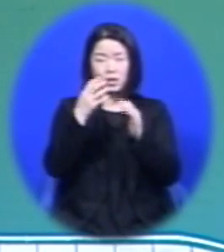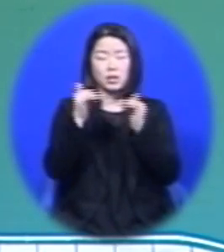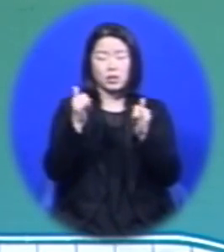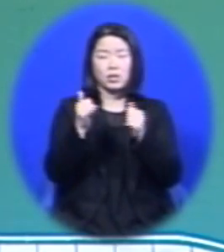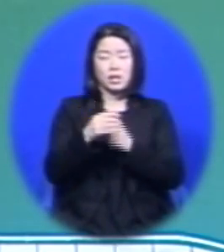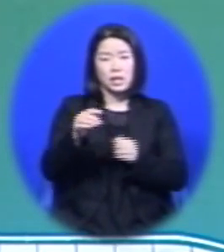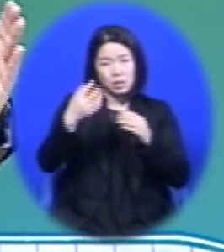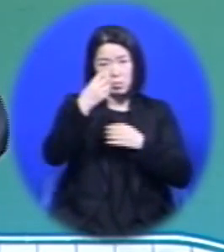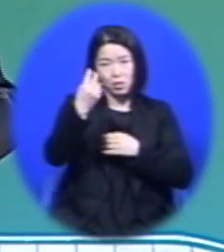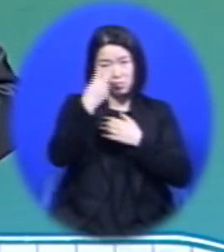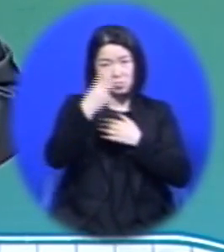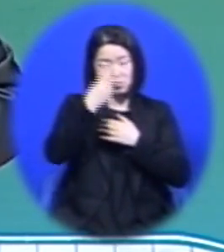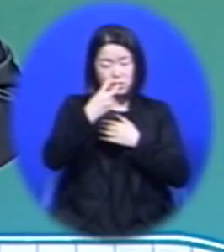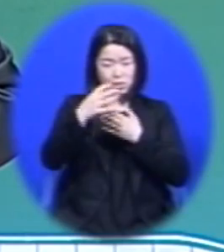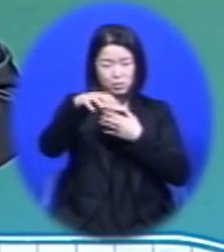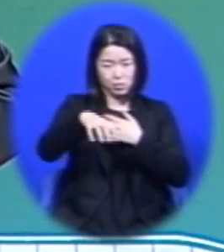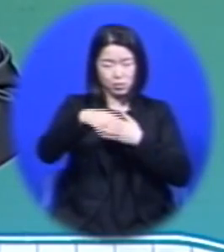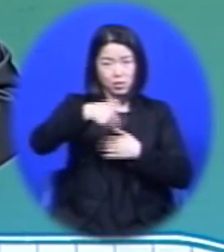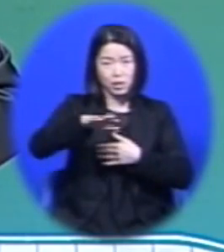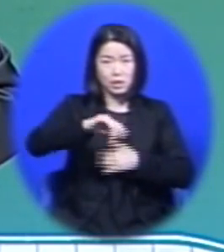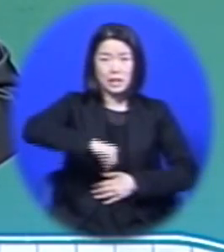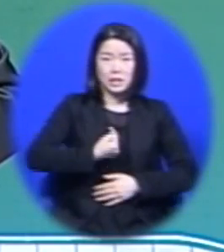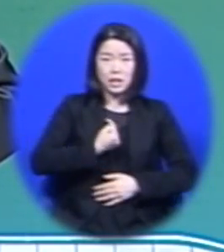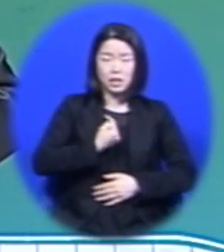진료소에 가서 처음 거울에서 자기 모습을 보았습니다.